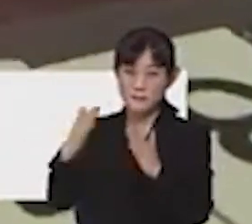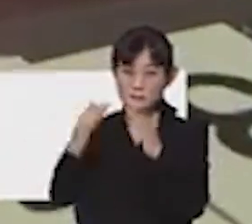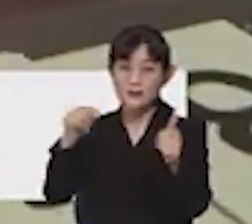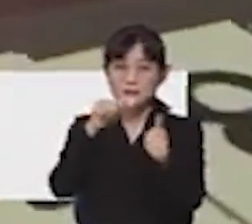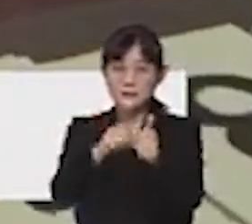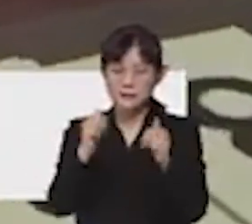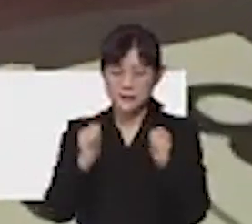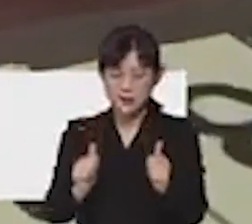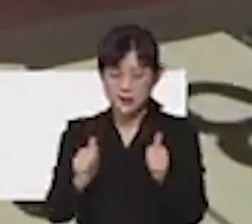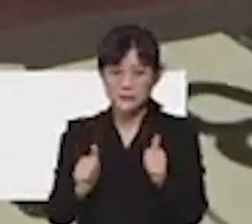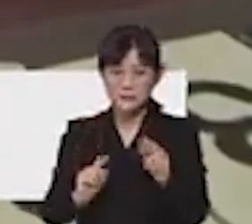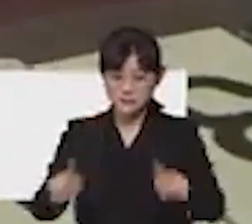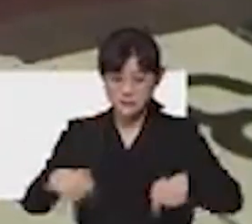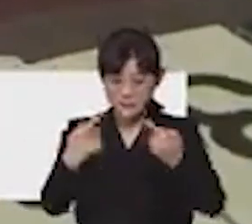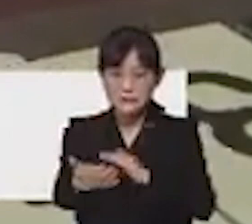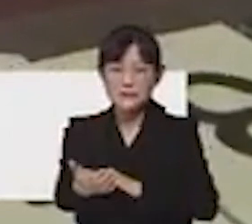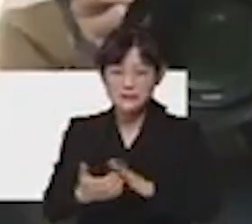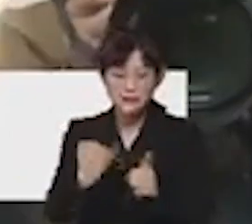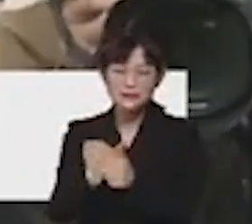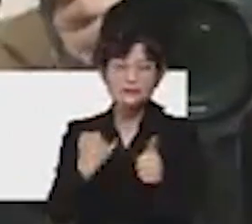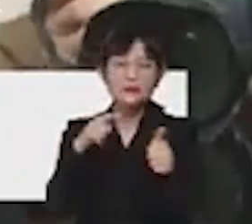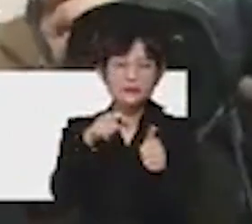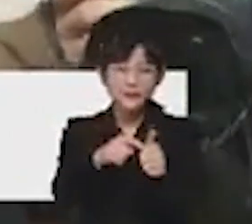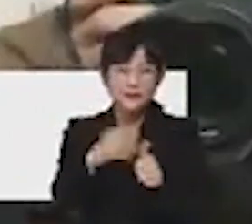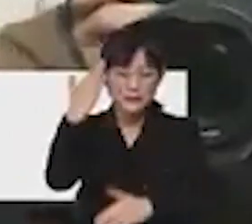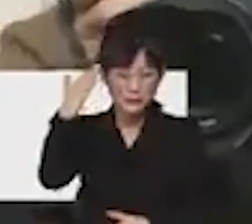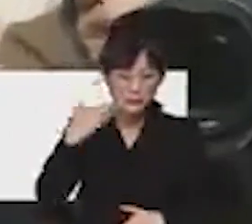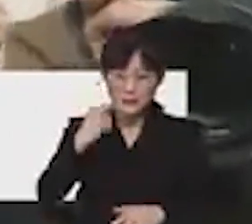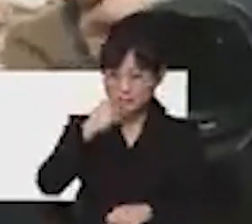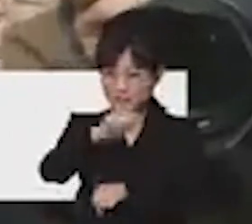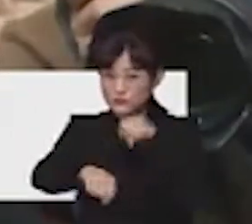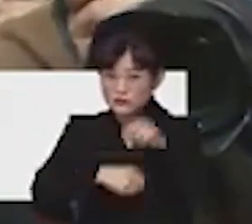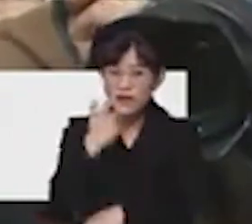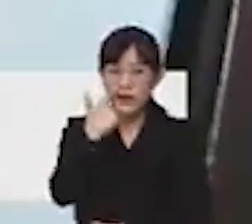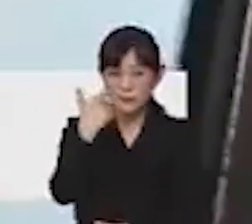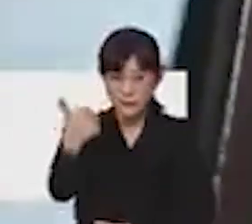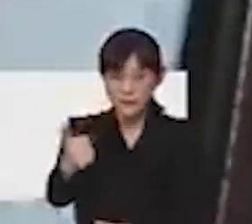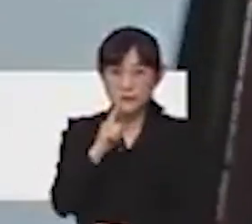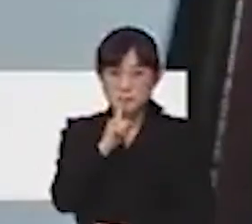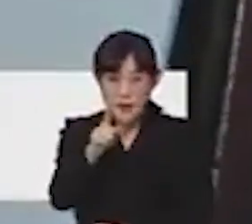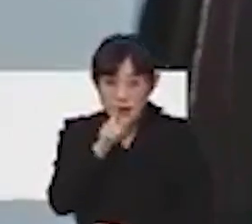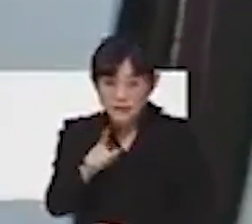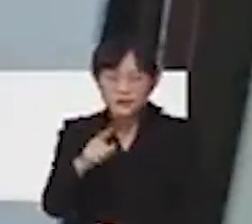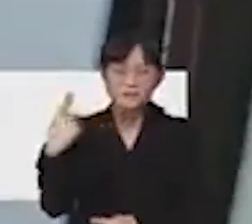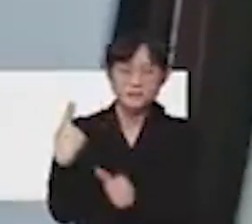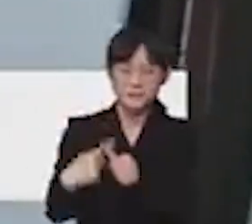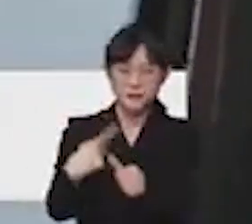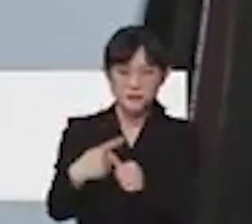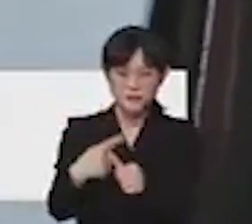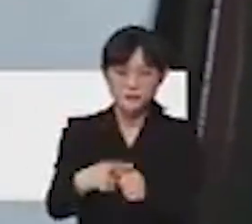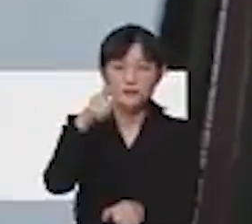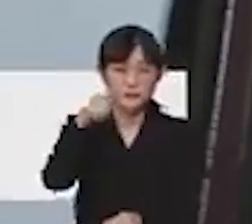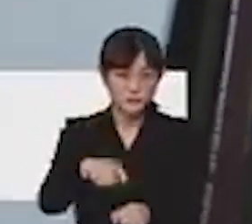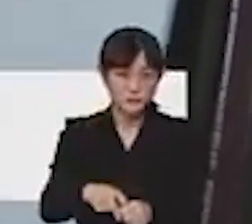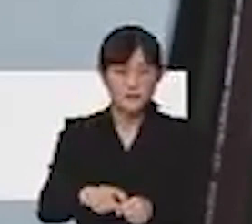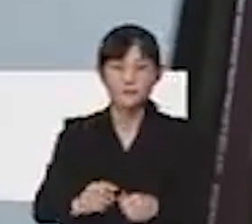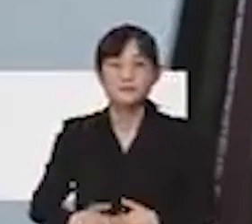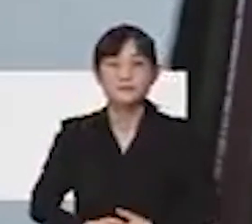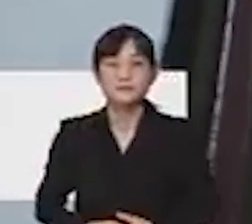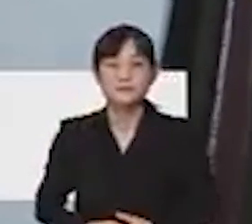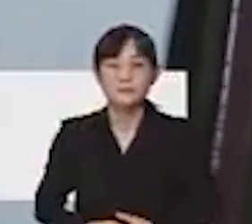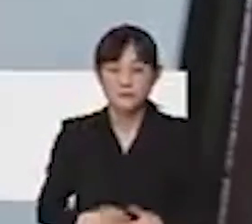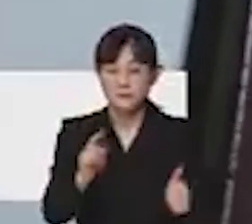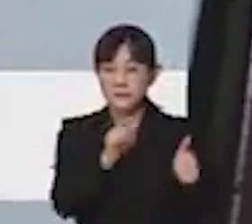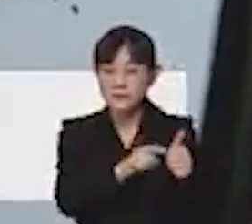재판 출석을 앞두고 남편은 대한민국 민주주의 아버지라고 두둔한 발언을 우회적으로 비판한 걸로 풀이됩니다.